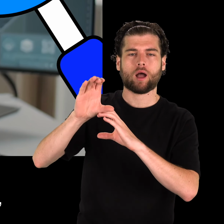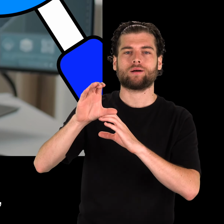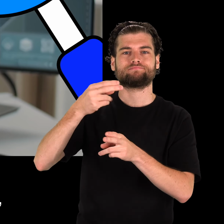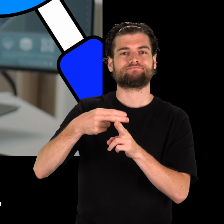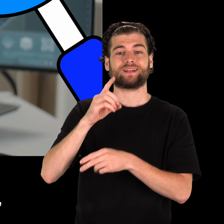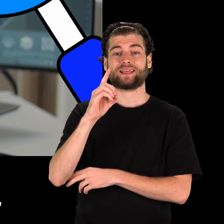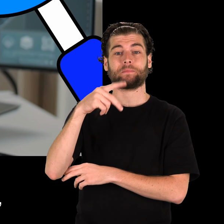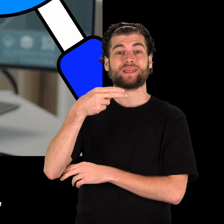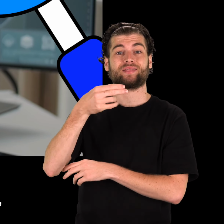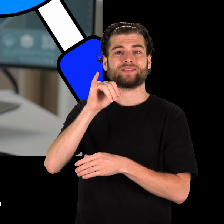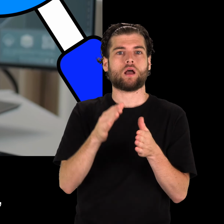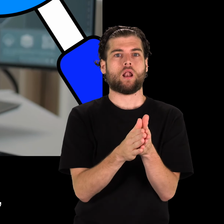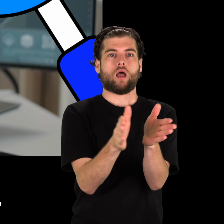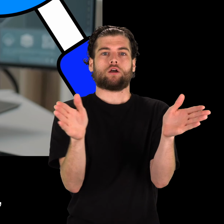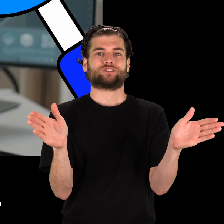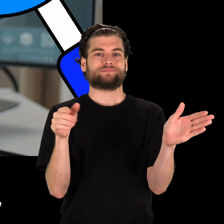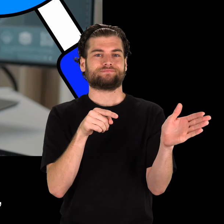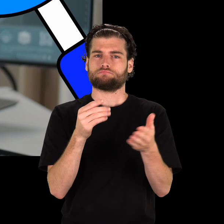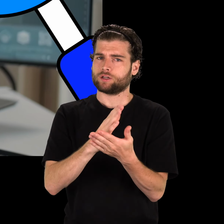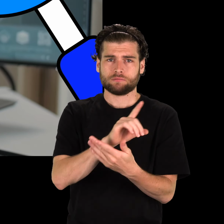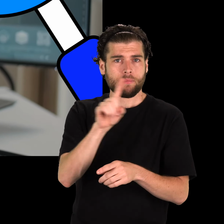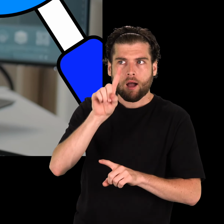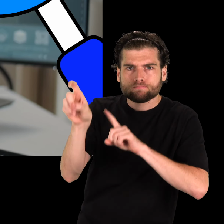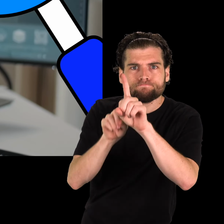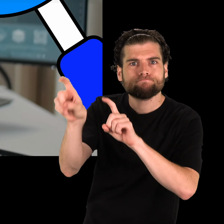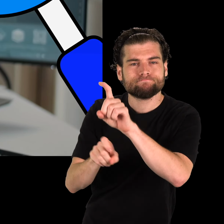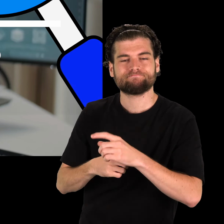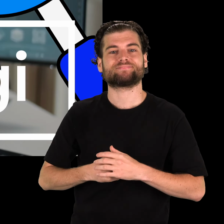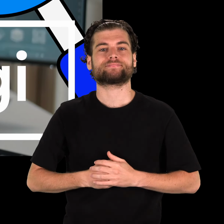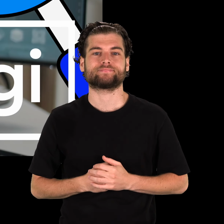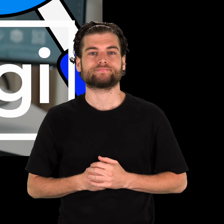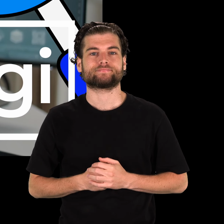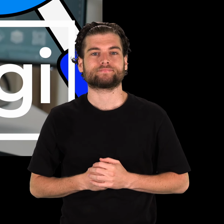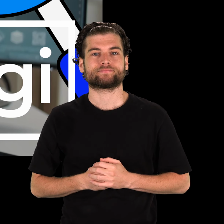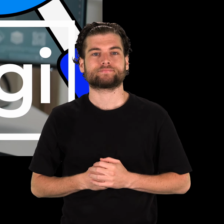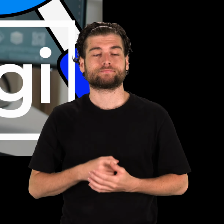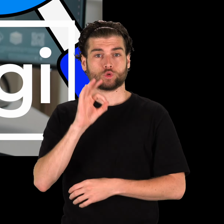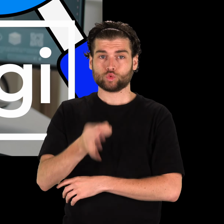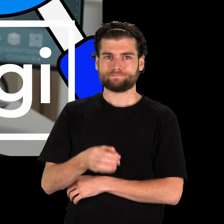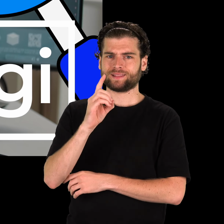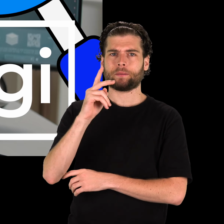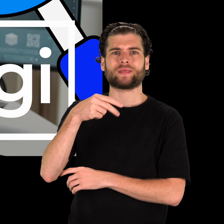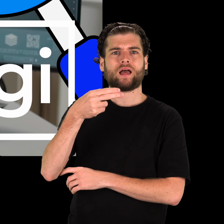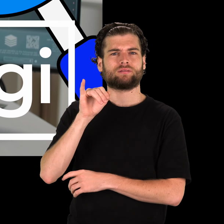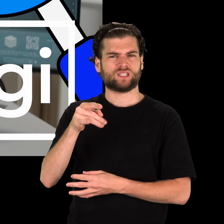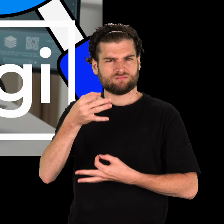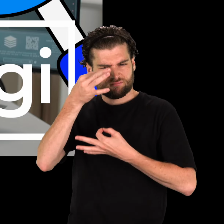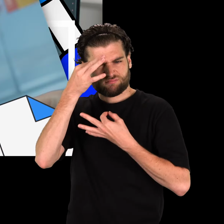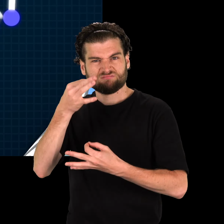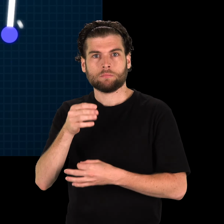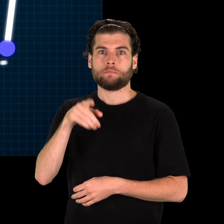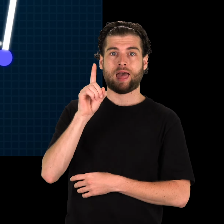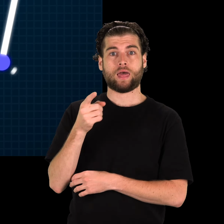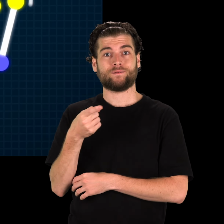savoir si vous souhaitez réaliser ces analyses complémentaires, appelées par le laboratoire DPNI élargi. Enfin,